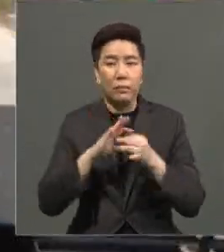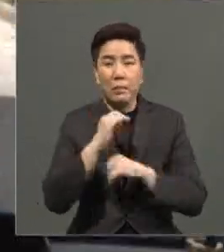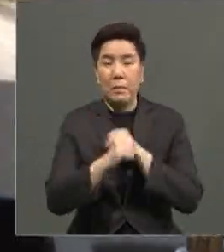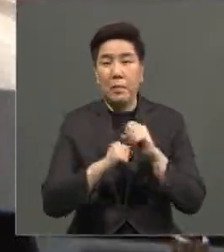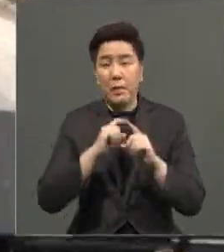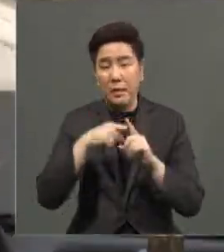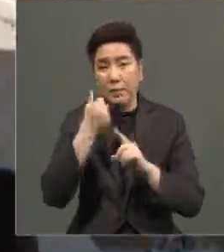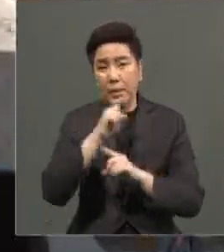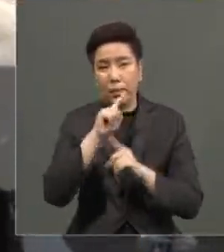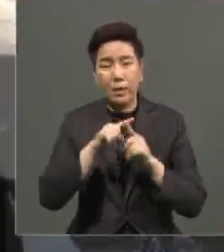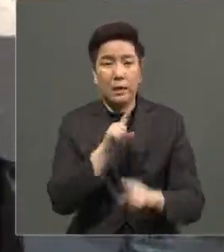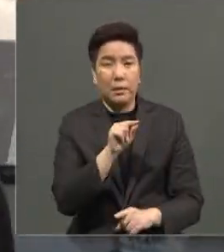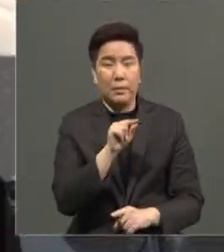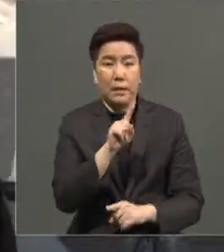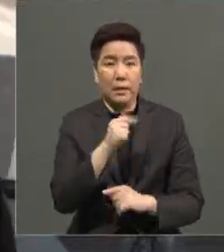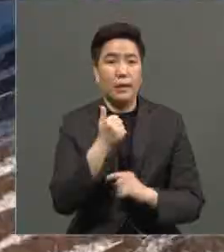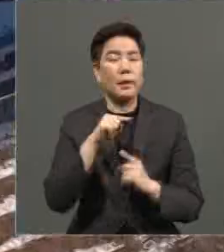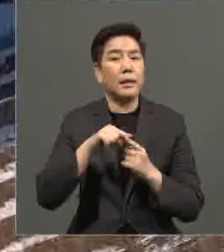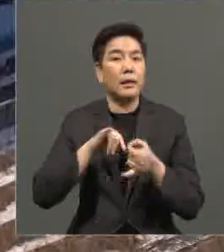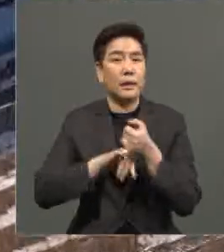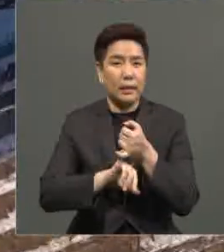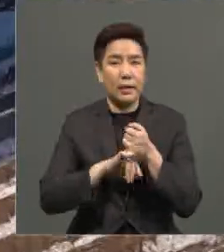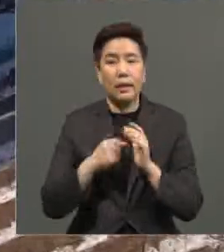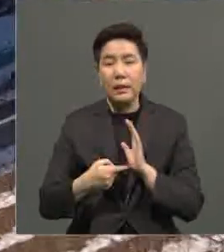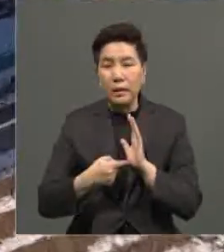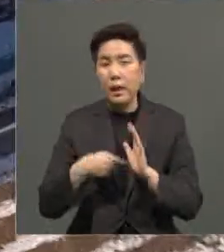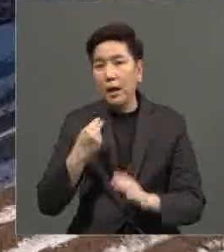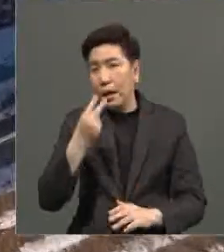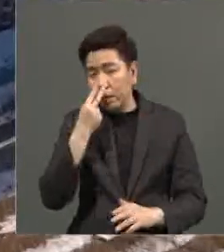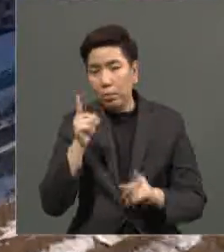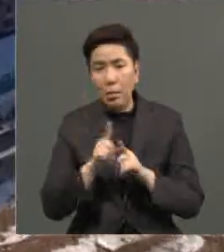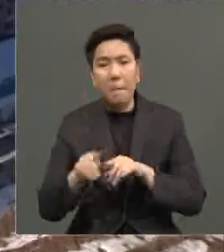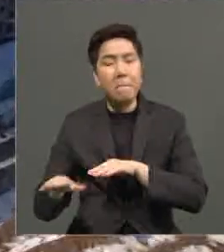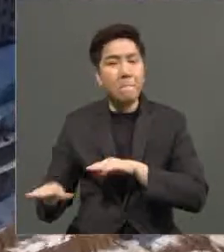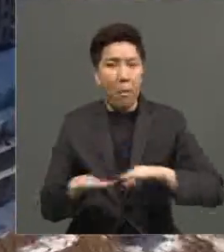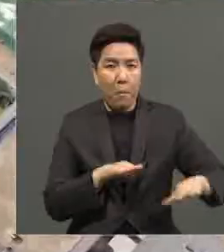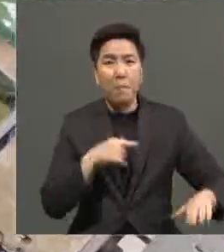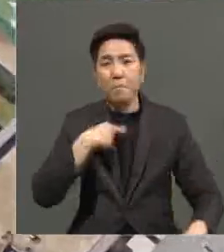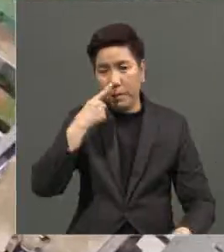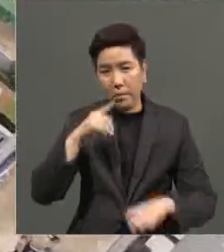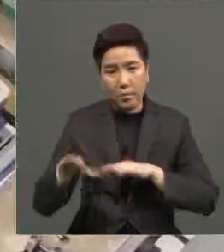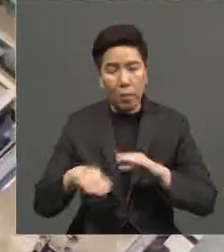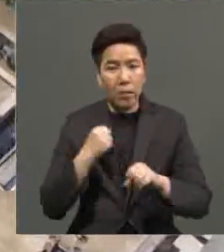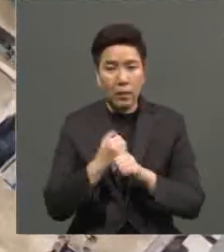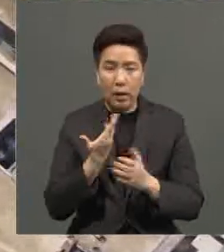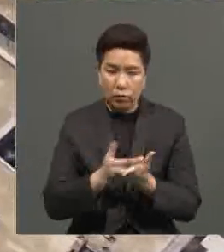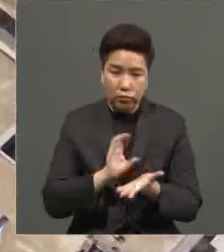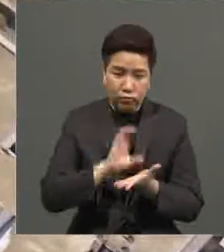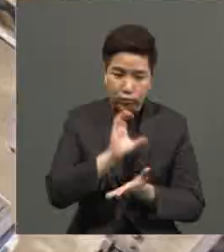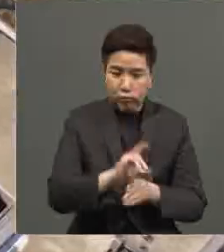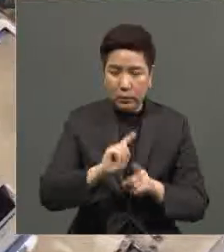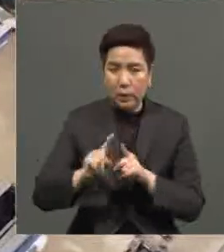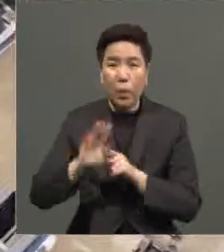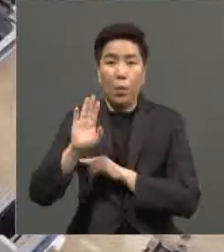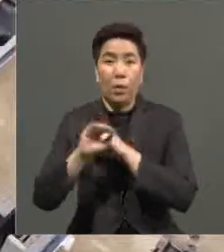ที่ 21พฤศจิกายนนี้ที่นครเซี่ยงไฮ้เพื่อแสดงศักยภาพและความพร้อมของประเทศไทยในการรองรับการลงทุนจาก